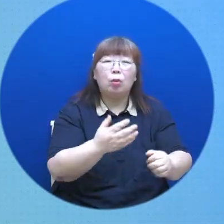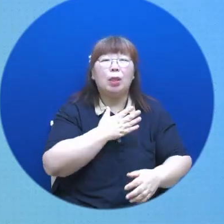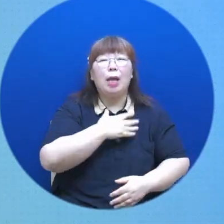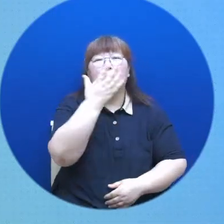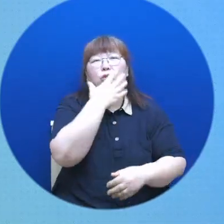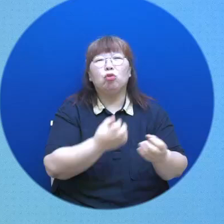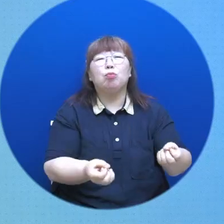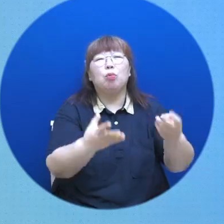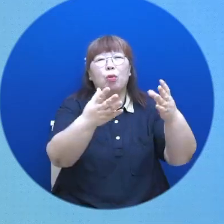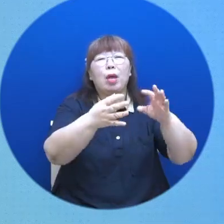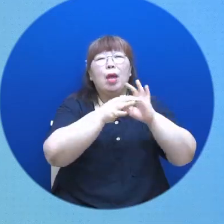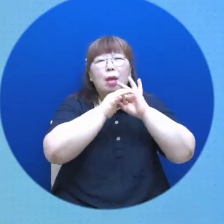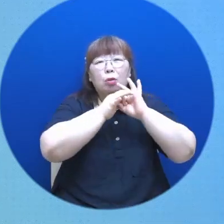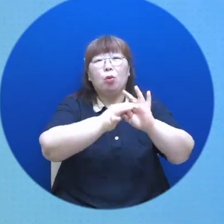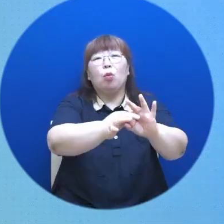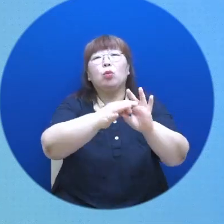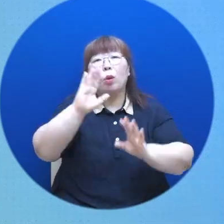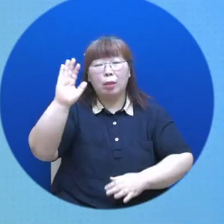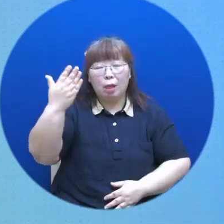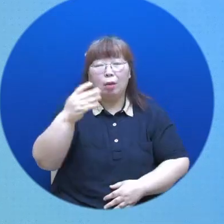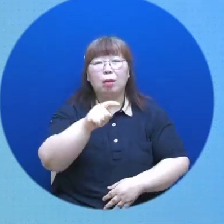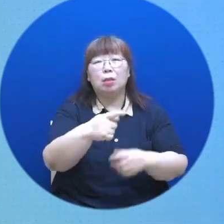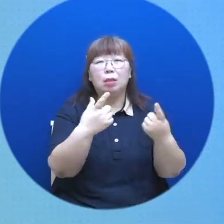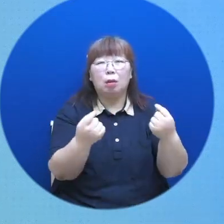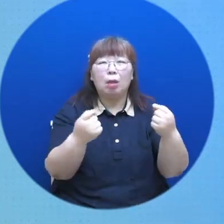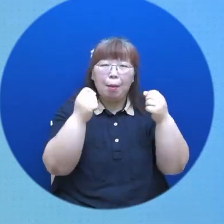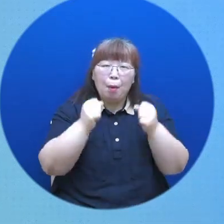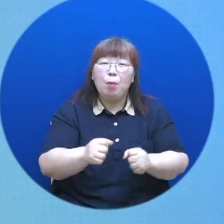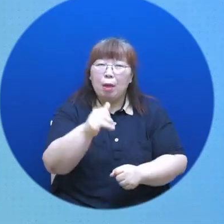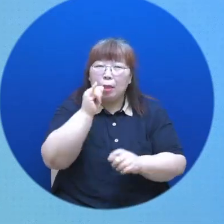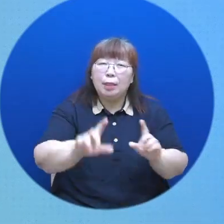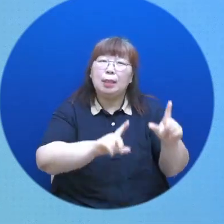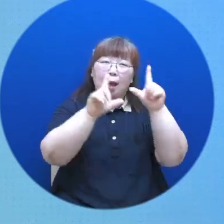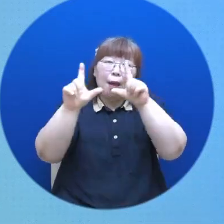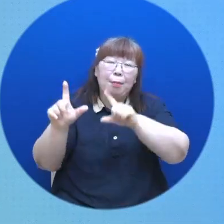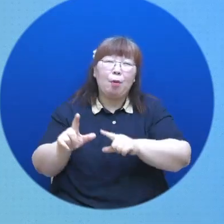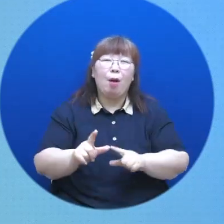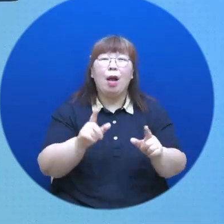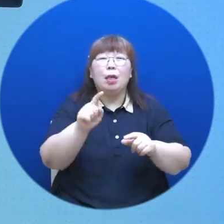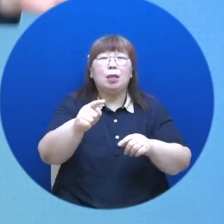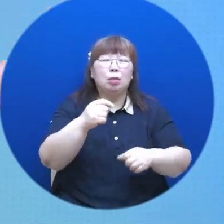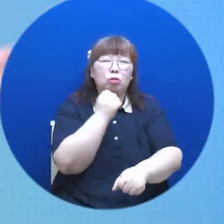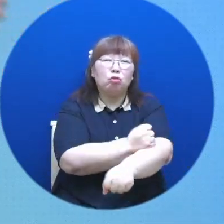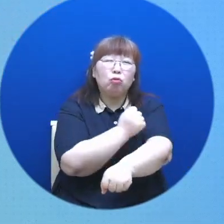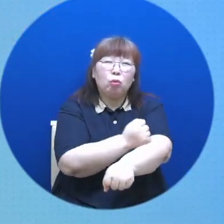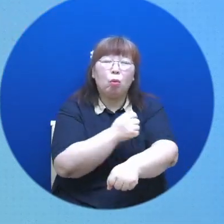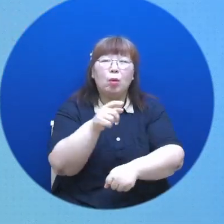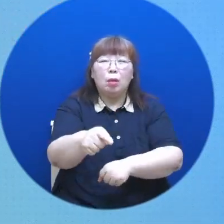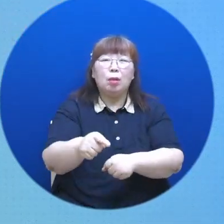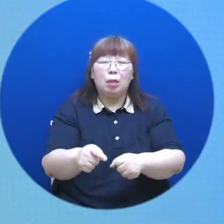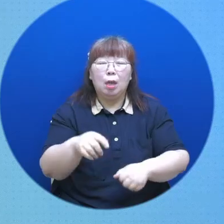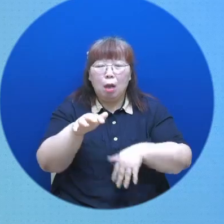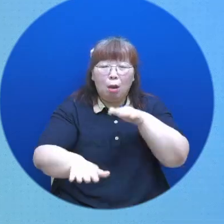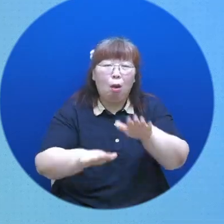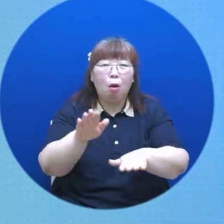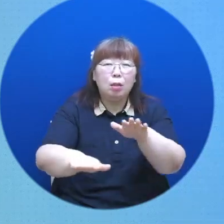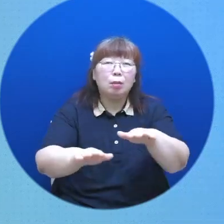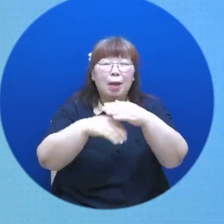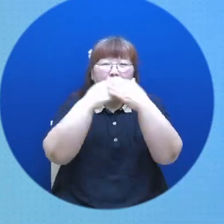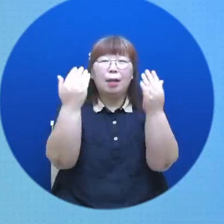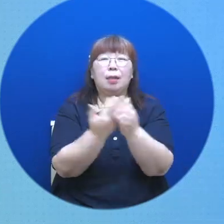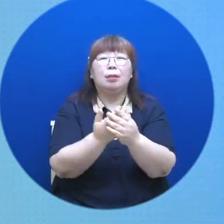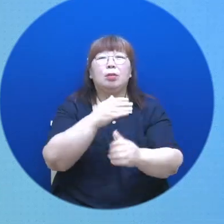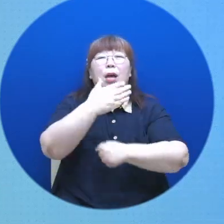축복의 통로가 되어 그렇게 머물러 있는 그 삶과 그 땀방울과 그 걸음걸음과 하나님의 선물로서의